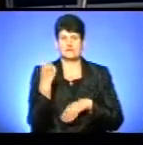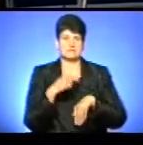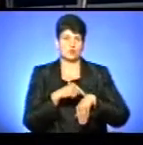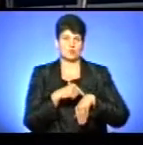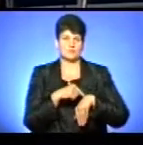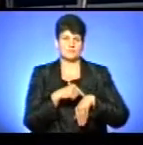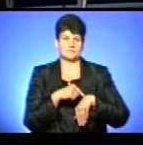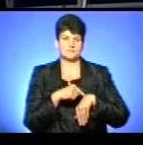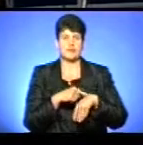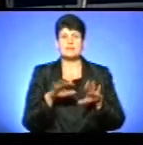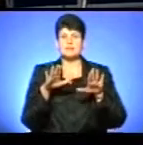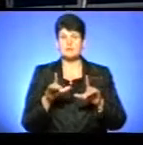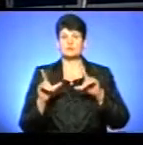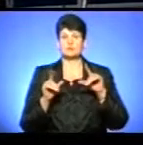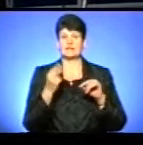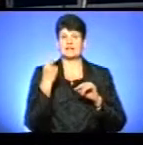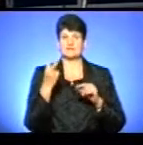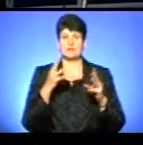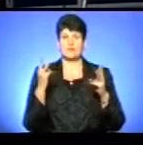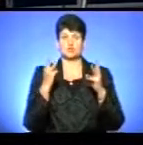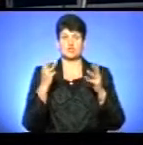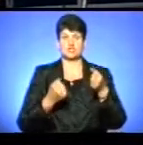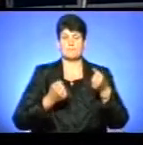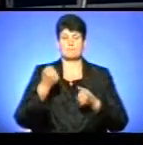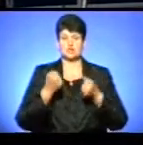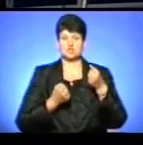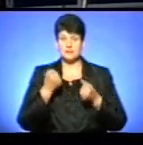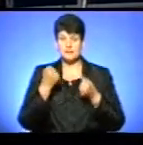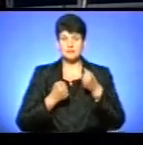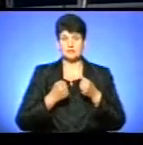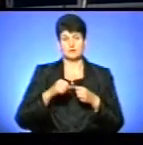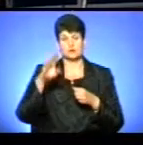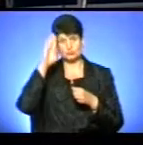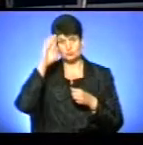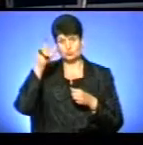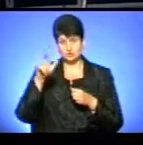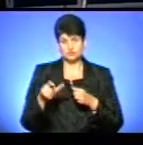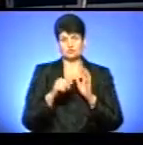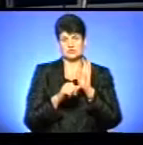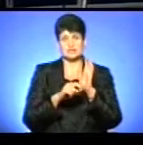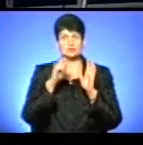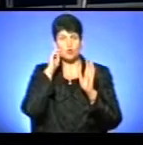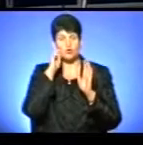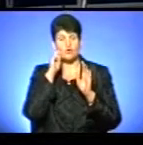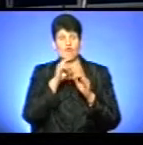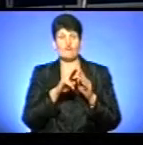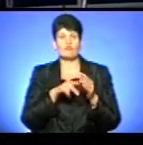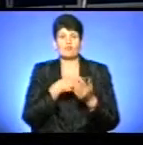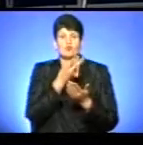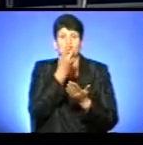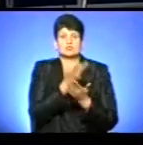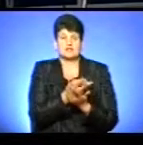години. На місце виїжджали дві пожежні машини. Мешканця квартири, чоловіка приблизно 60 років, доправили в університетську